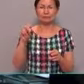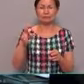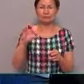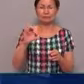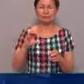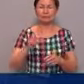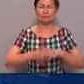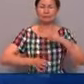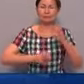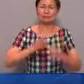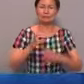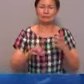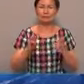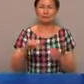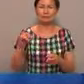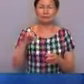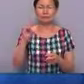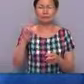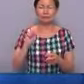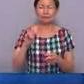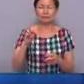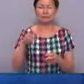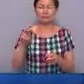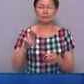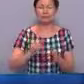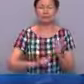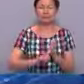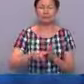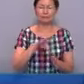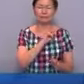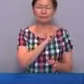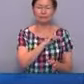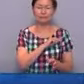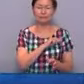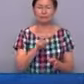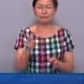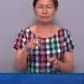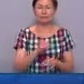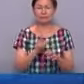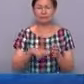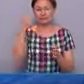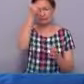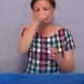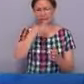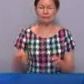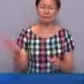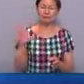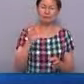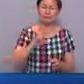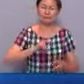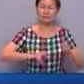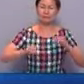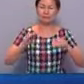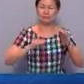Международное модельное агентство «Туран Моделс» начало свою деятельность в 2018 году. За это время здесь уже успела сформироваться